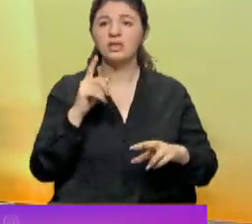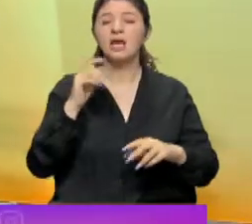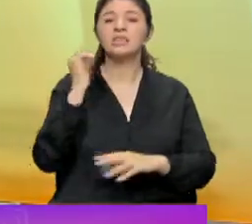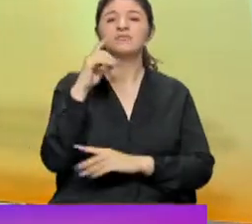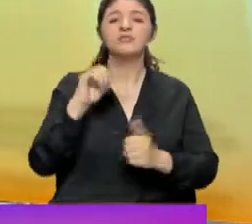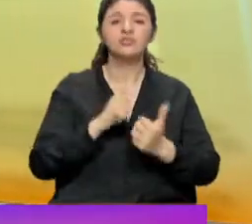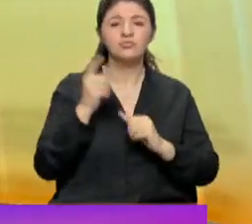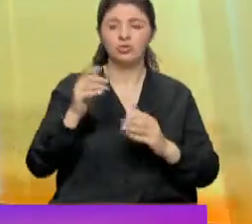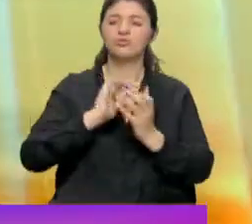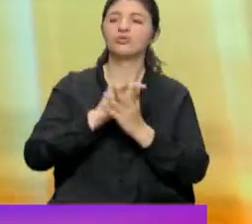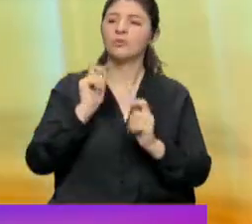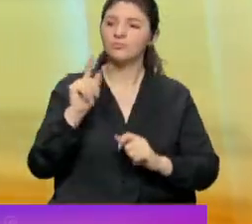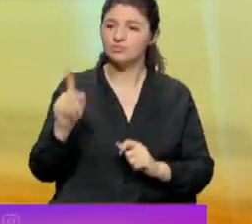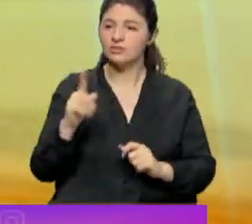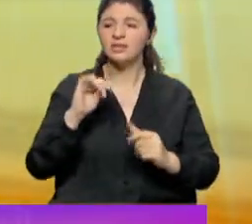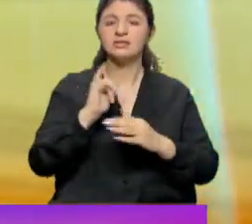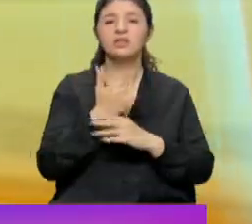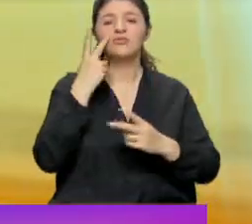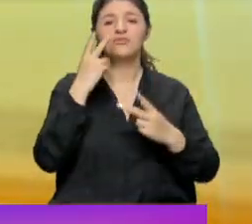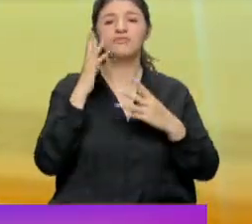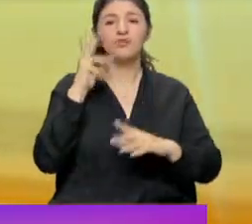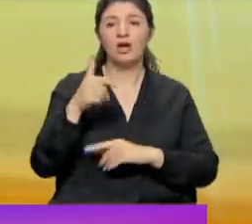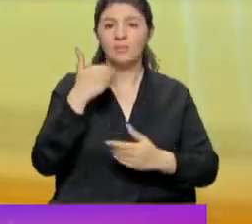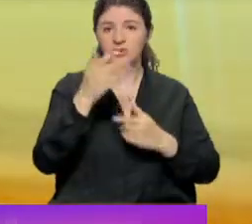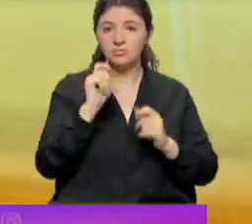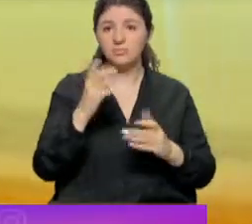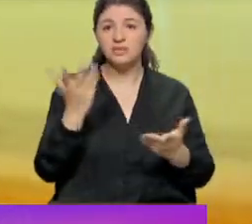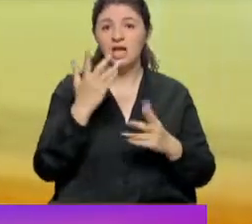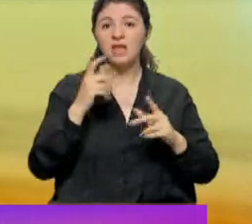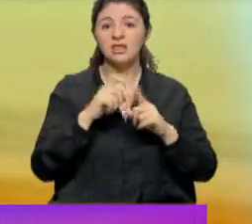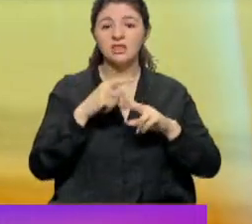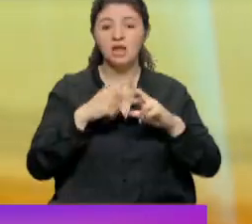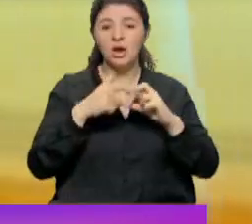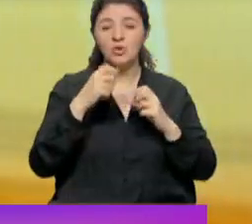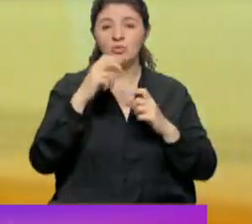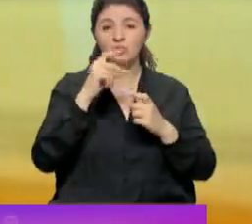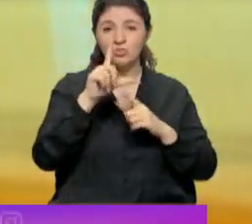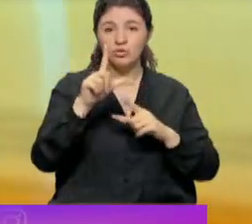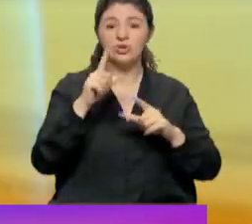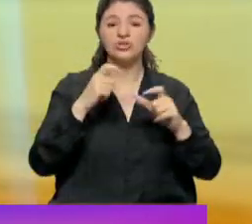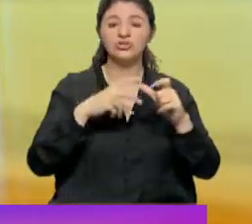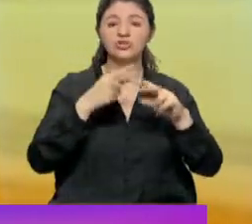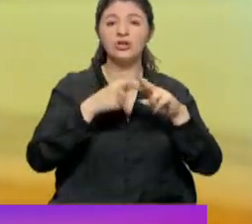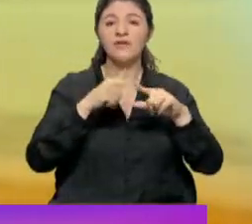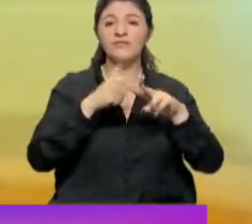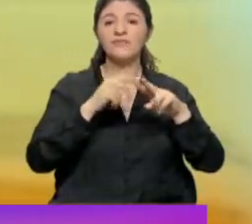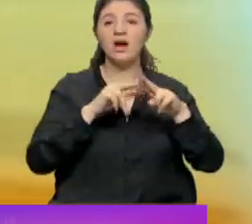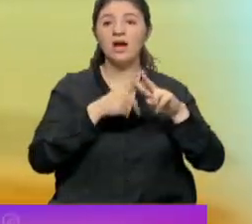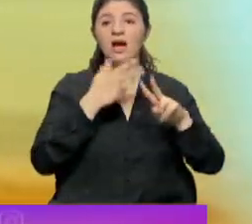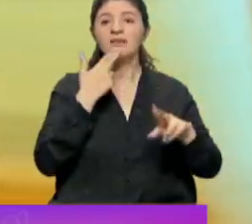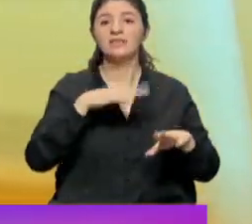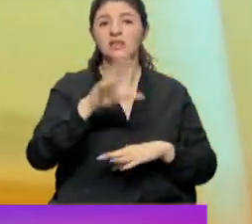doları Sivasspor'da kutlayacağız sanat fuarına bahsedeceğim mesela darüşşafaka'dan bahsedeceğim orada Darüşşafaka